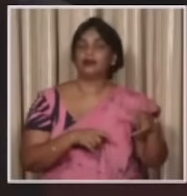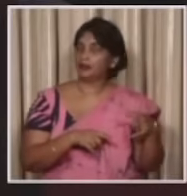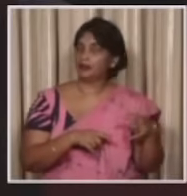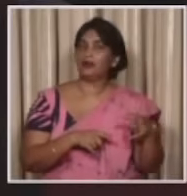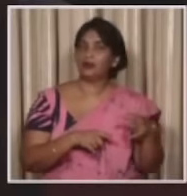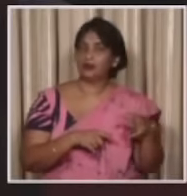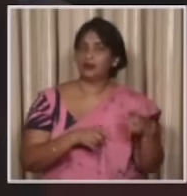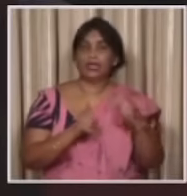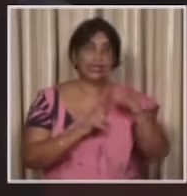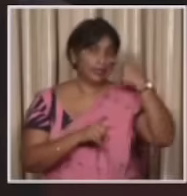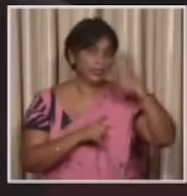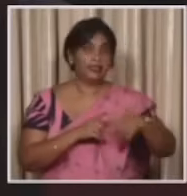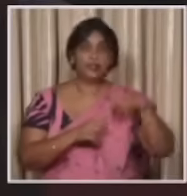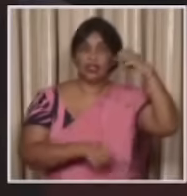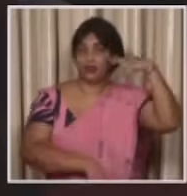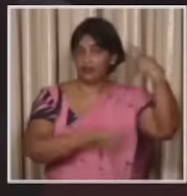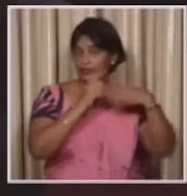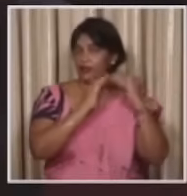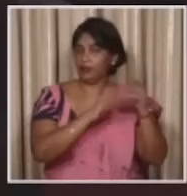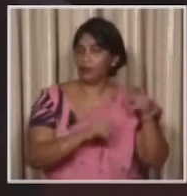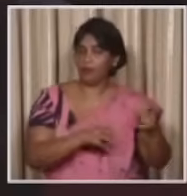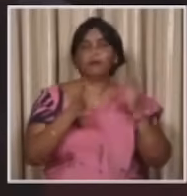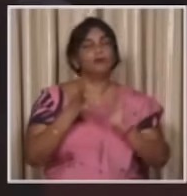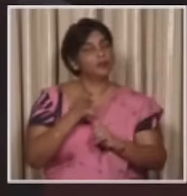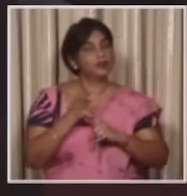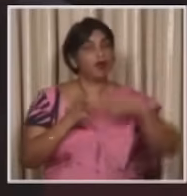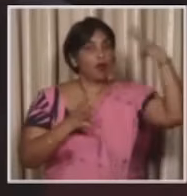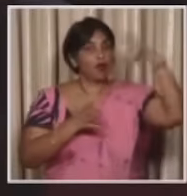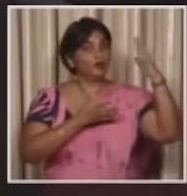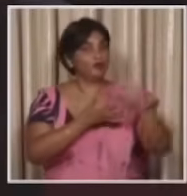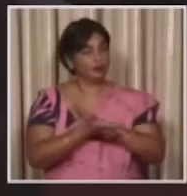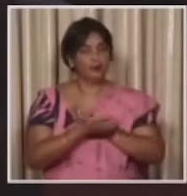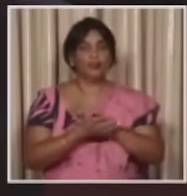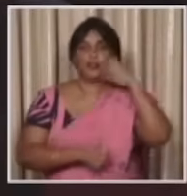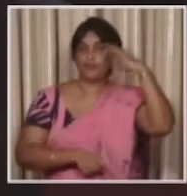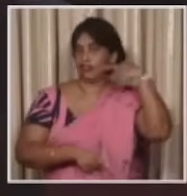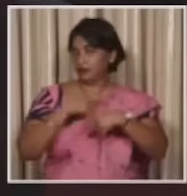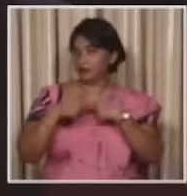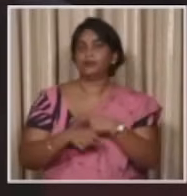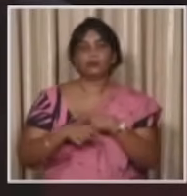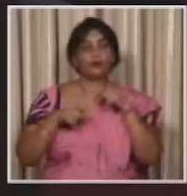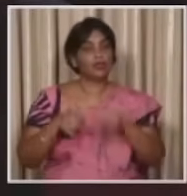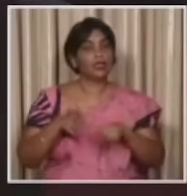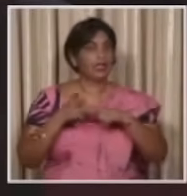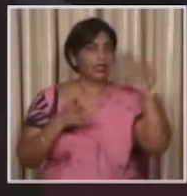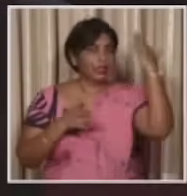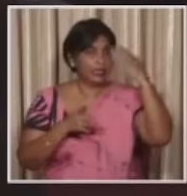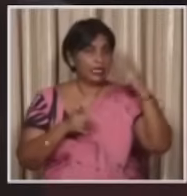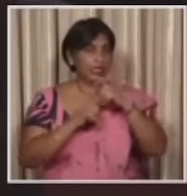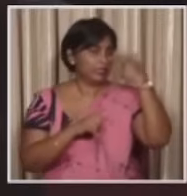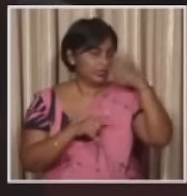දැවි තෙල් වලින් ඩීසල් වලින් දුර බලාගාර ටික. ඊළඟට තියෙන අපේ පුනර්ජනීය බලාගාර වෙනම තියෙනවා. දැන් දැවි තෙල් තියෙන